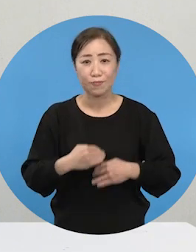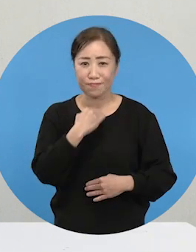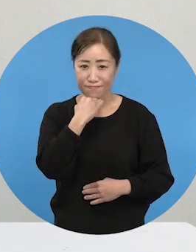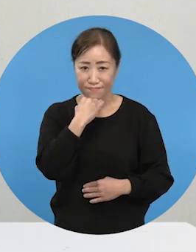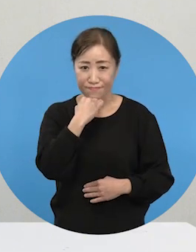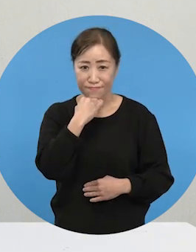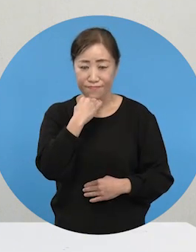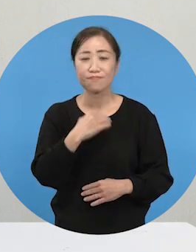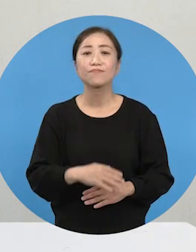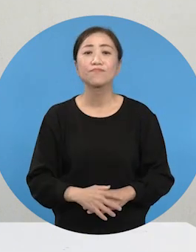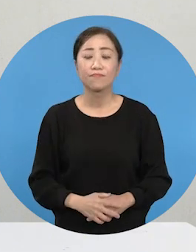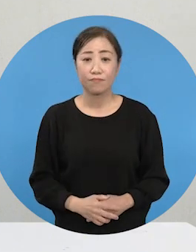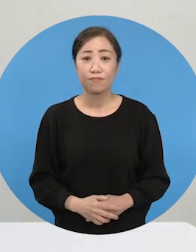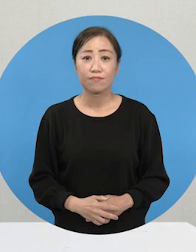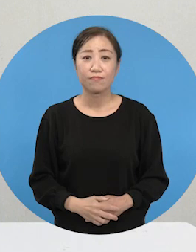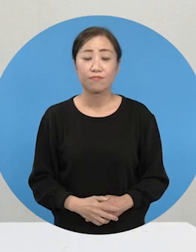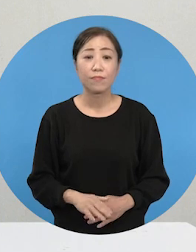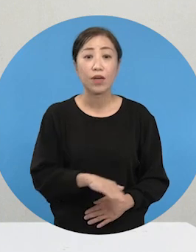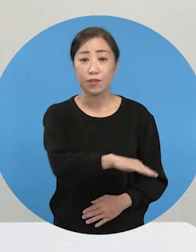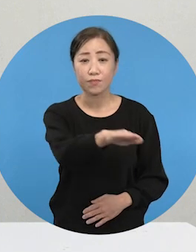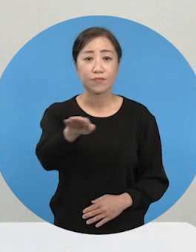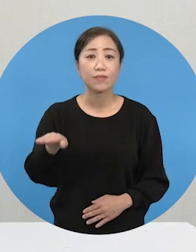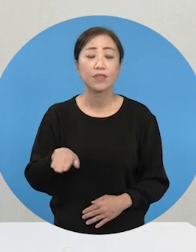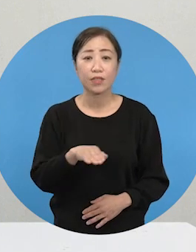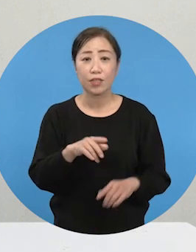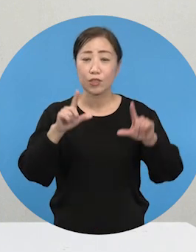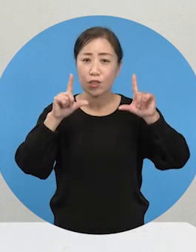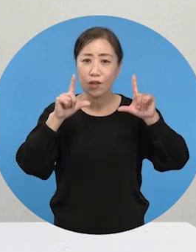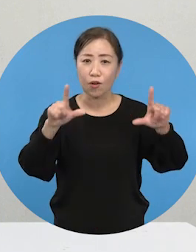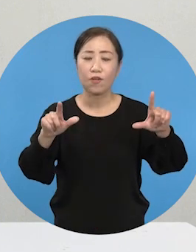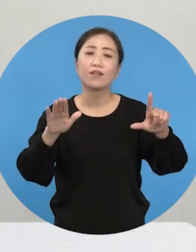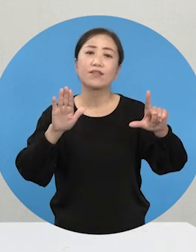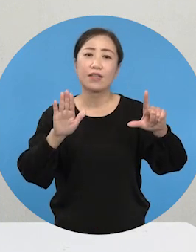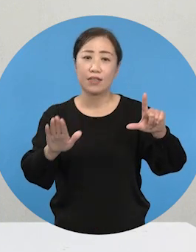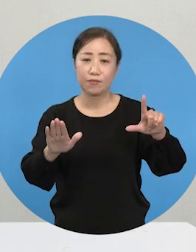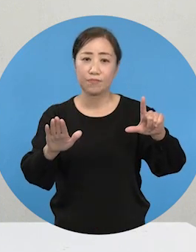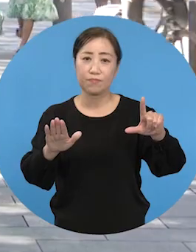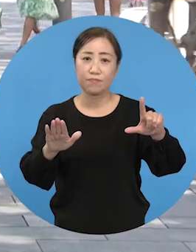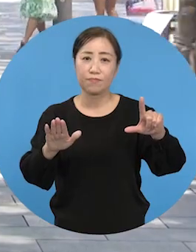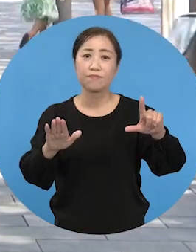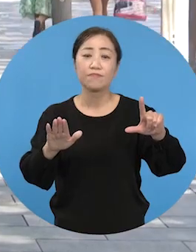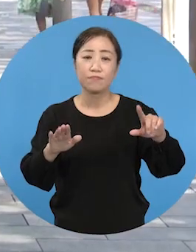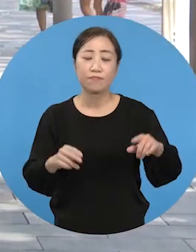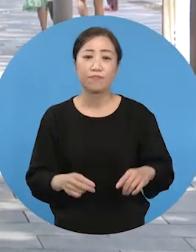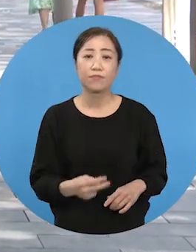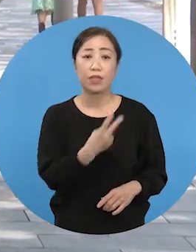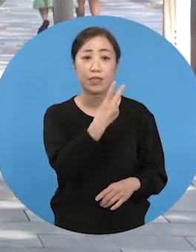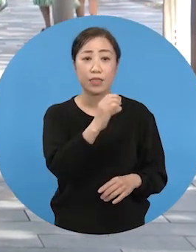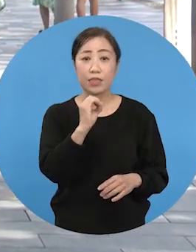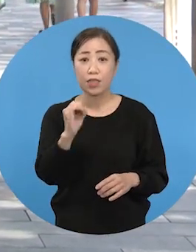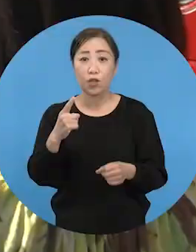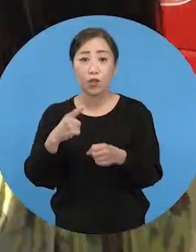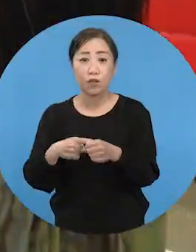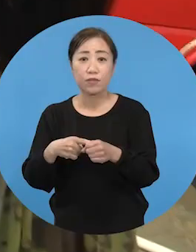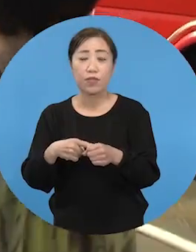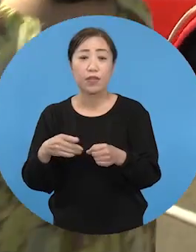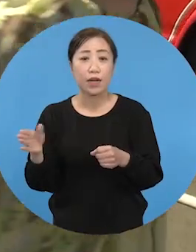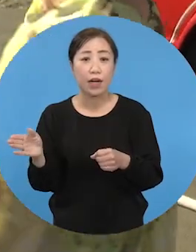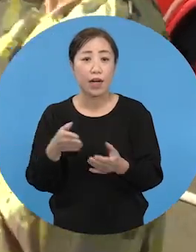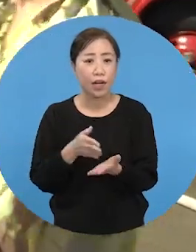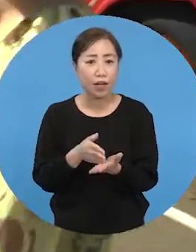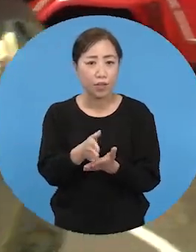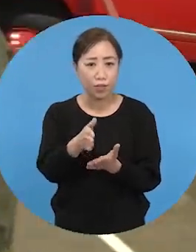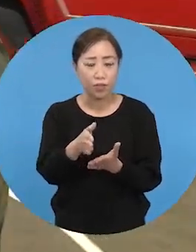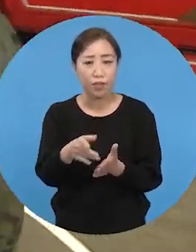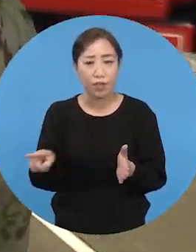。さてここで番組をご覧の皆様にお伝えいたします。2006年からお届けしてき